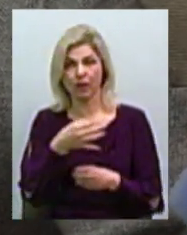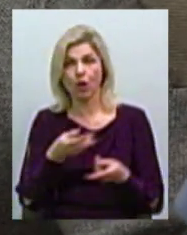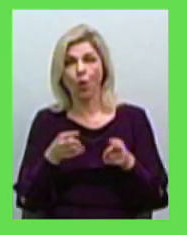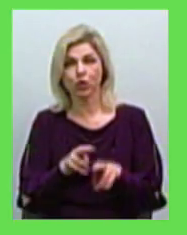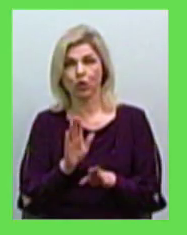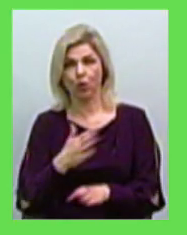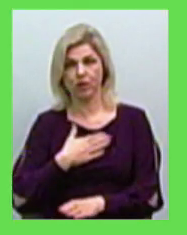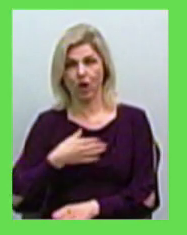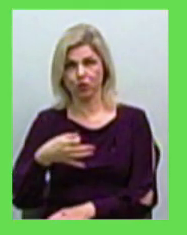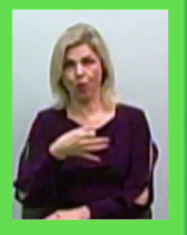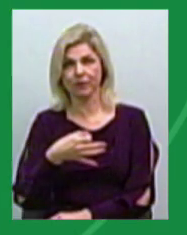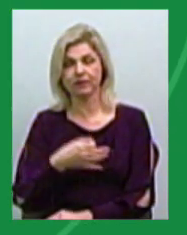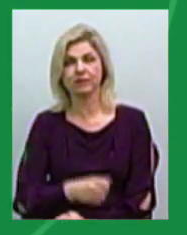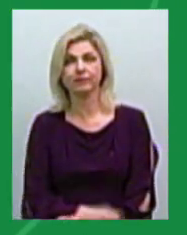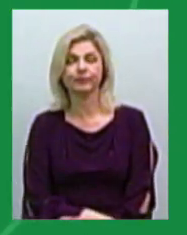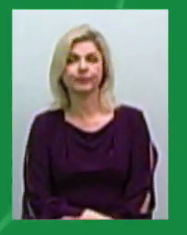области.